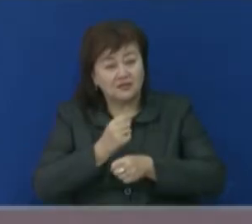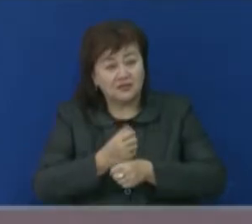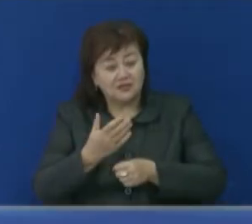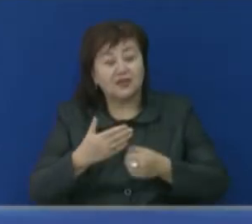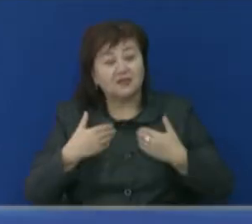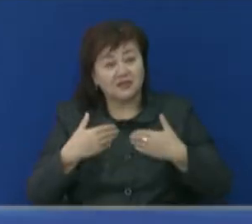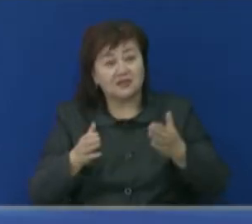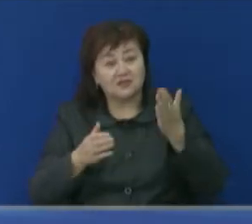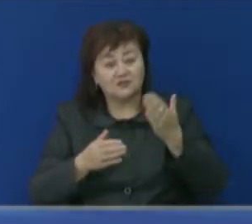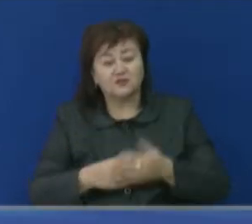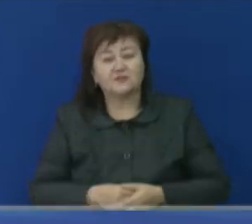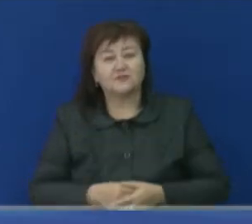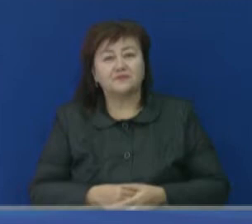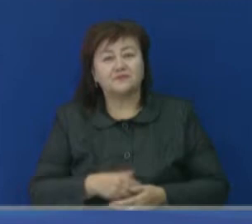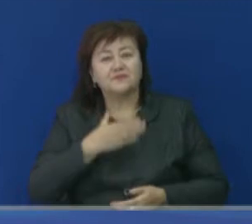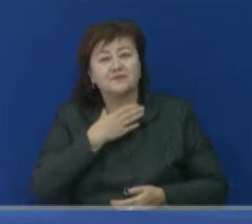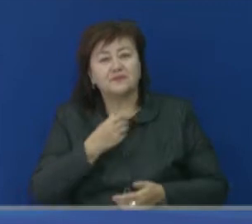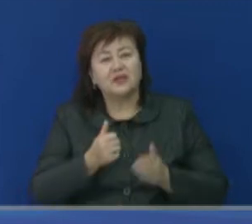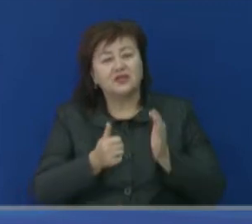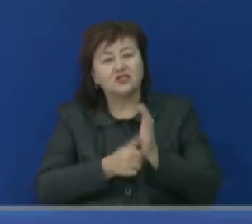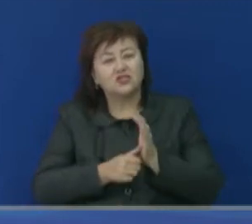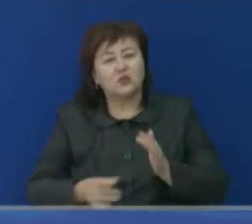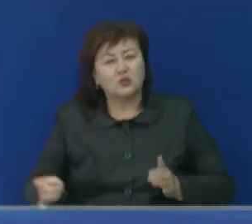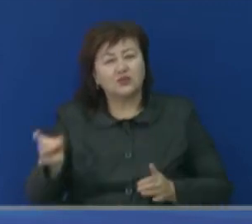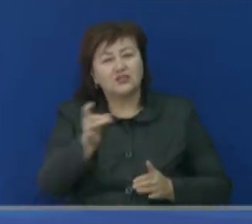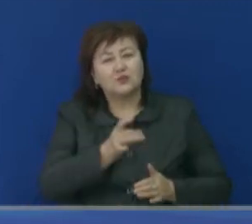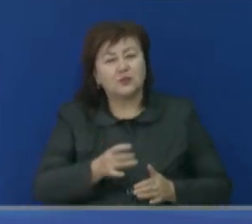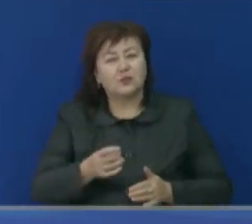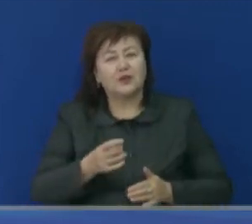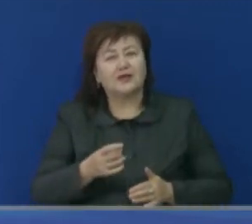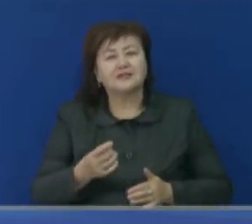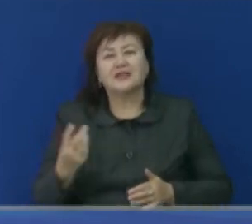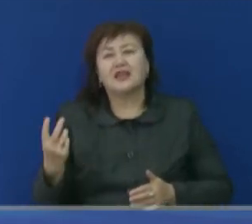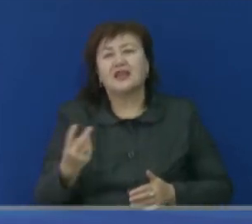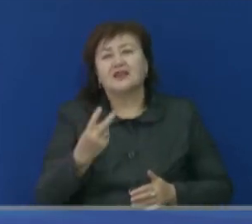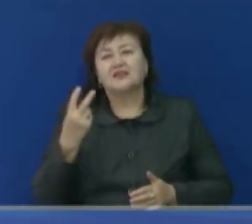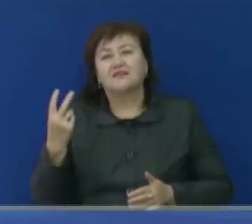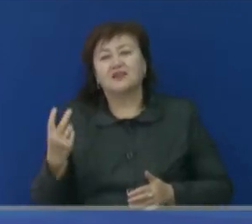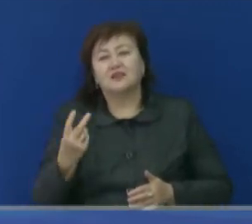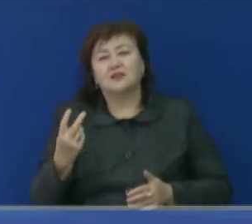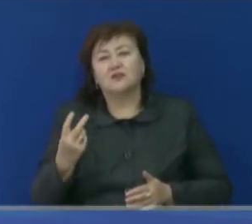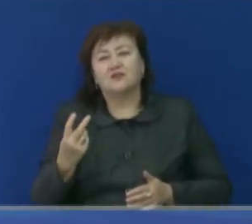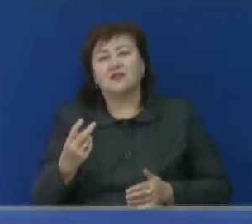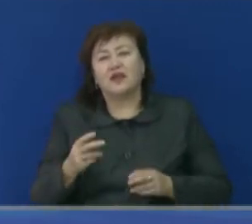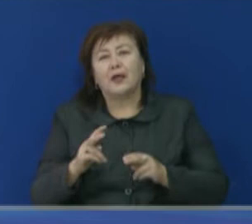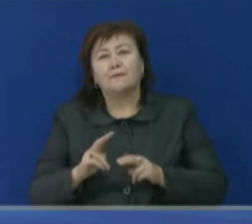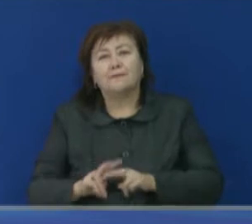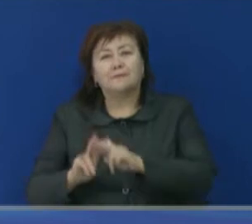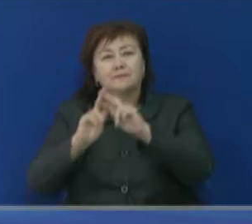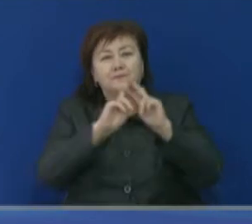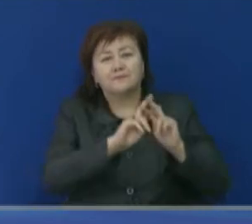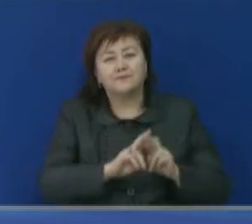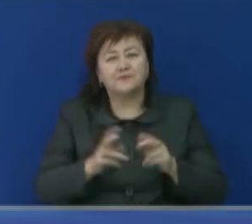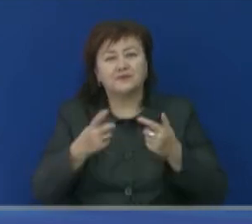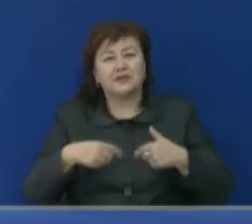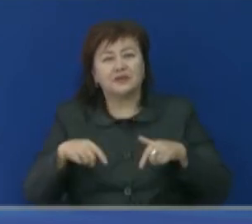телеарнасы. Семейде 6-шы республикалық 2 жылдыз фестиваль өтті. Ерекше қажеттілігі бар көздері нашар көретін жандар